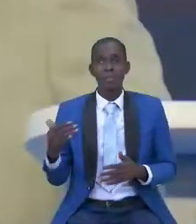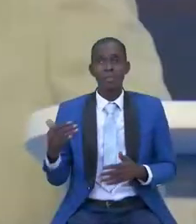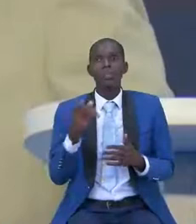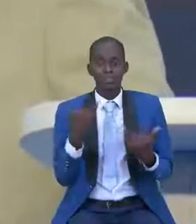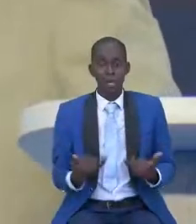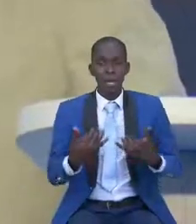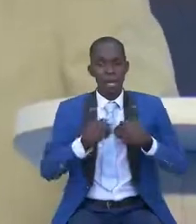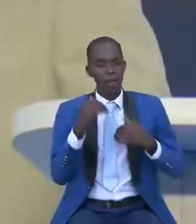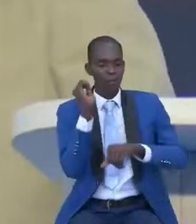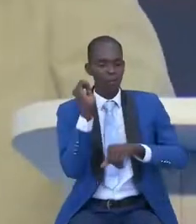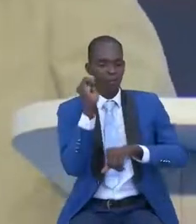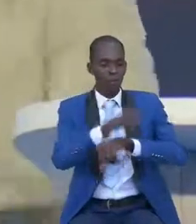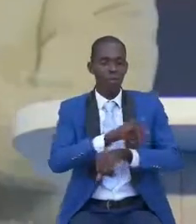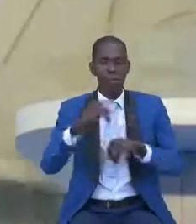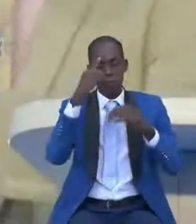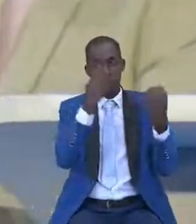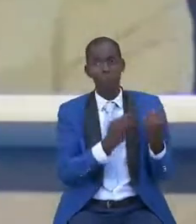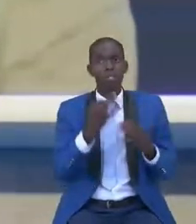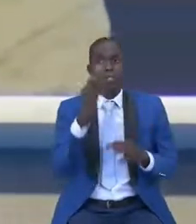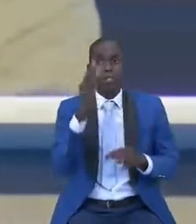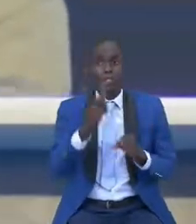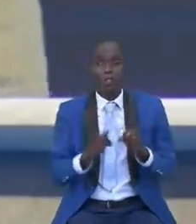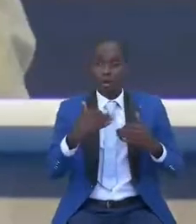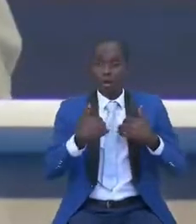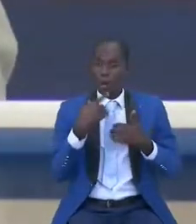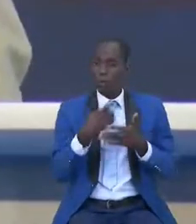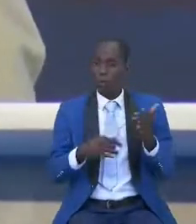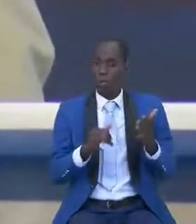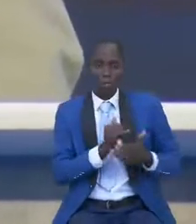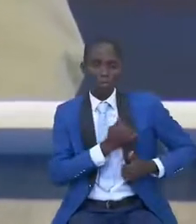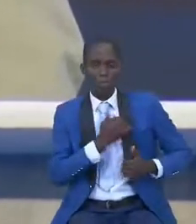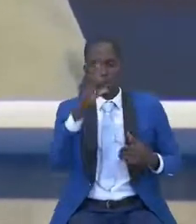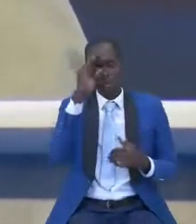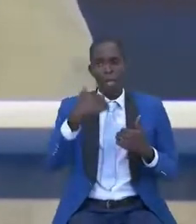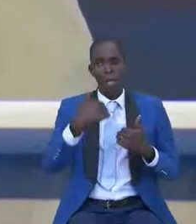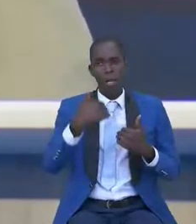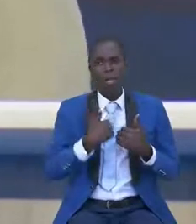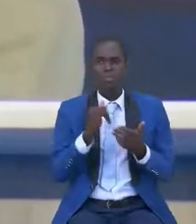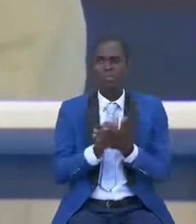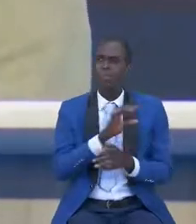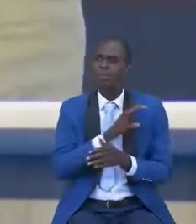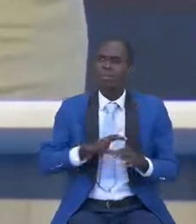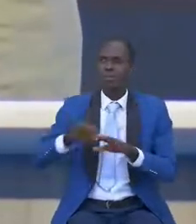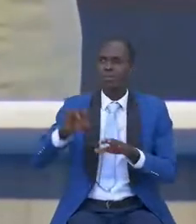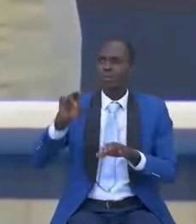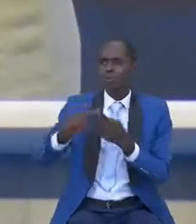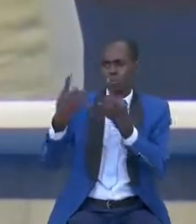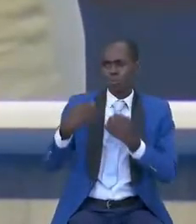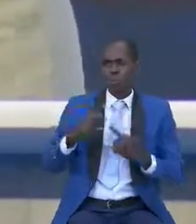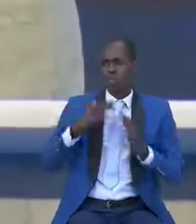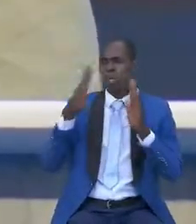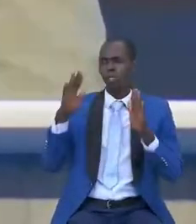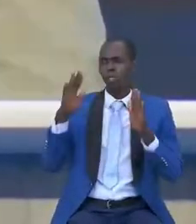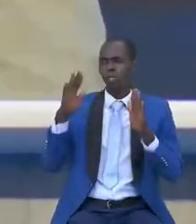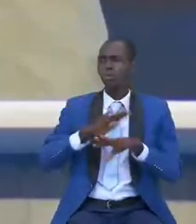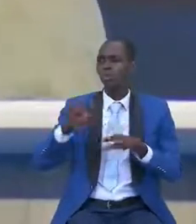déjà dépassé ce niveau-là. Ayons cette foi victorieuse. Cette foi victorieuse, c'est ce que le centenier a. Et il a dit, tu n'as même pas besoin